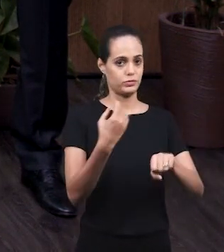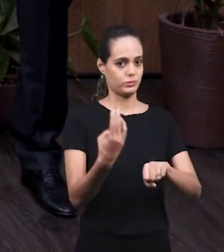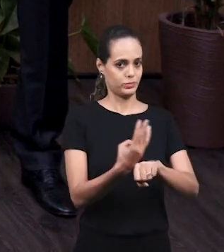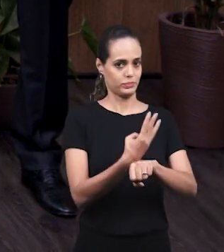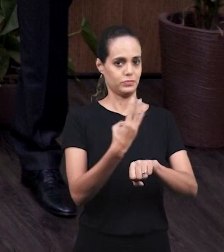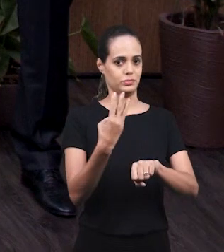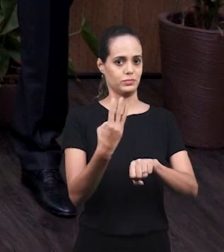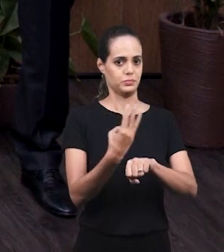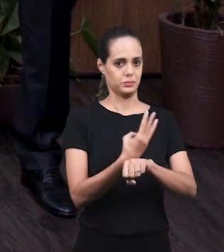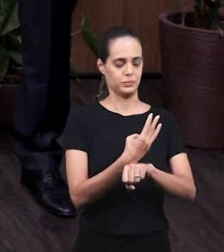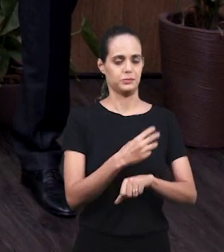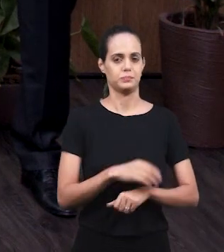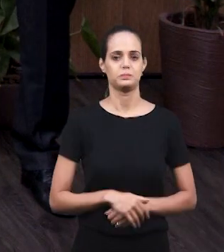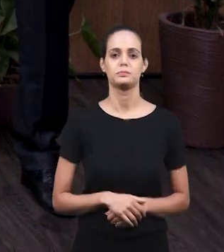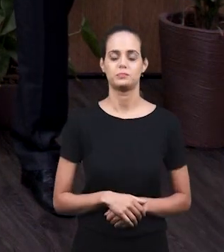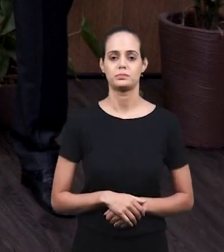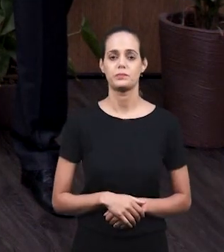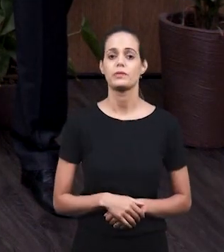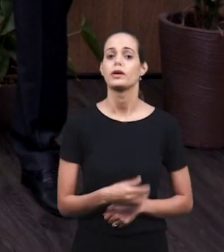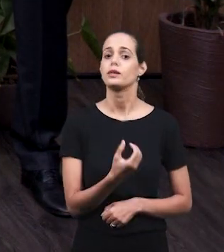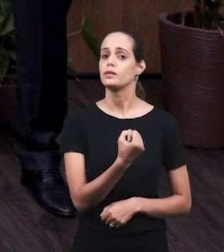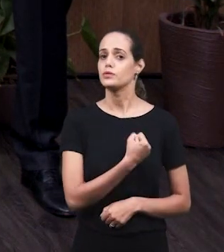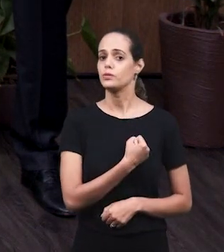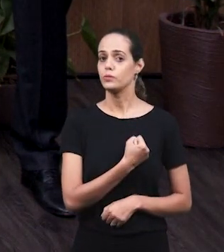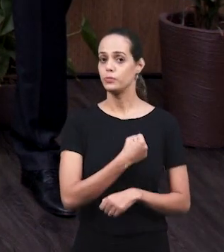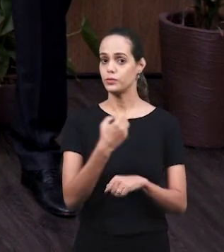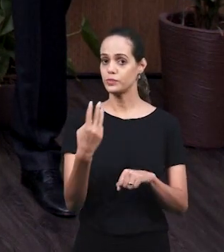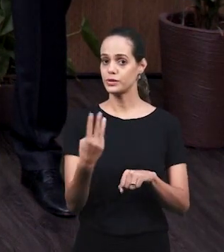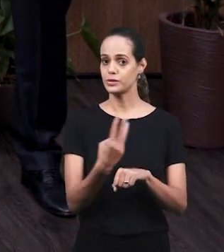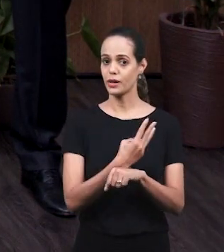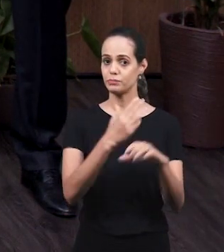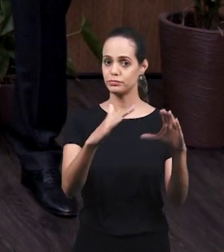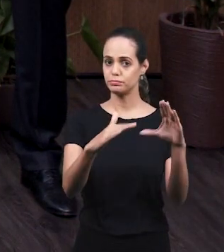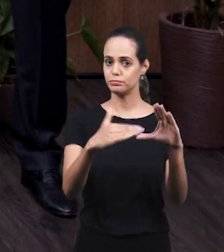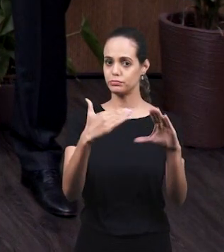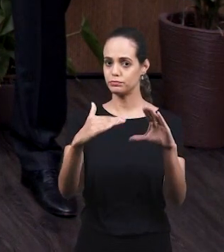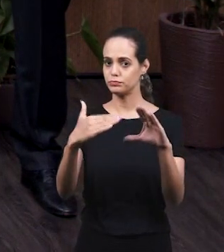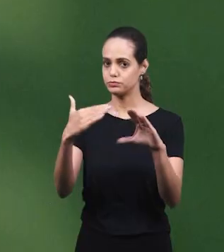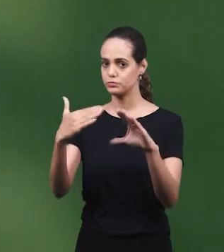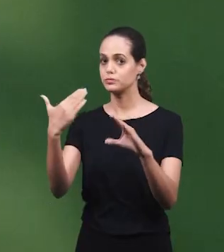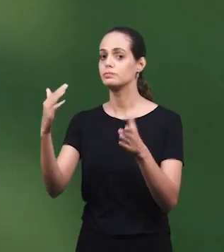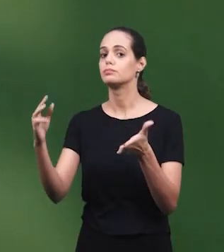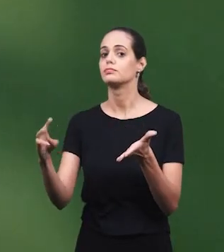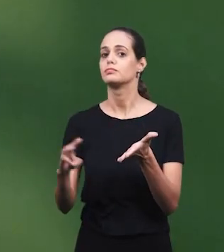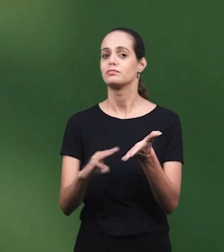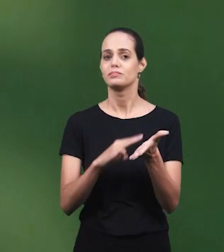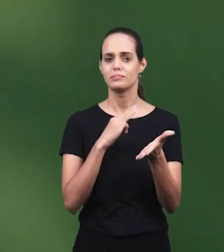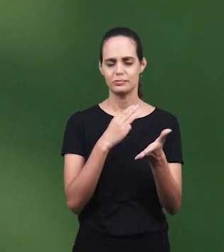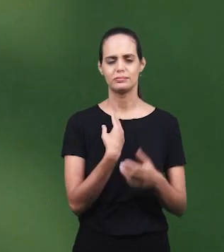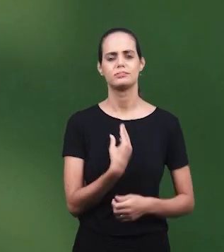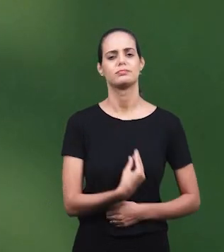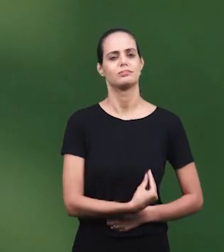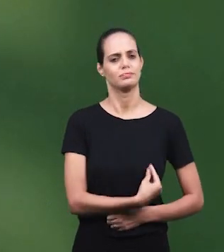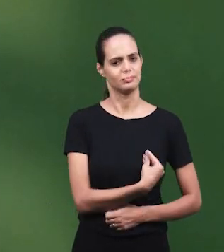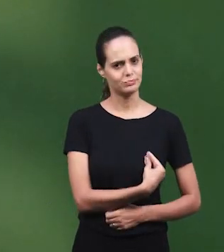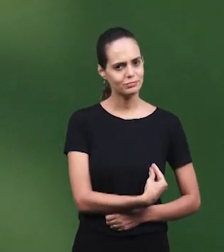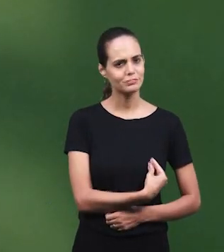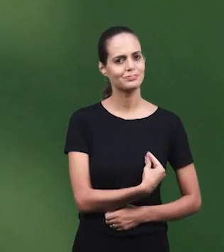WhatsApp avec lequel vous pouvez nous envoyer un message.